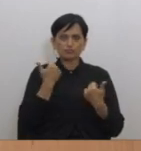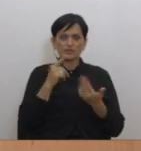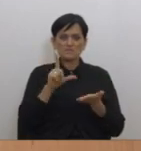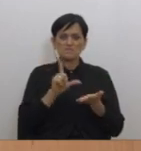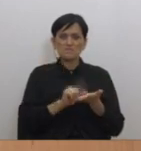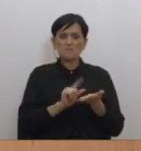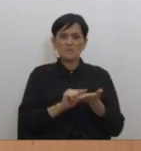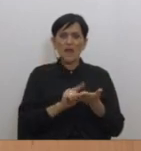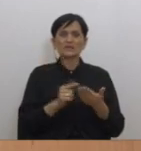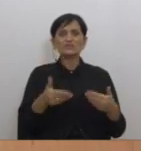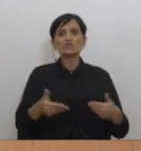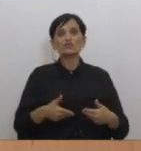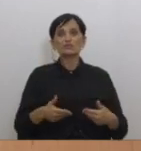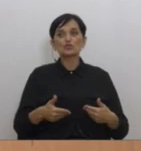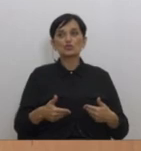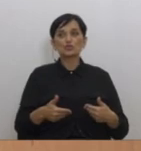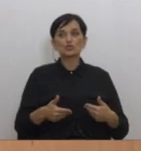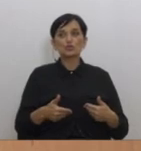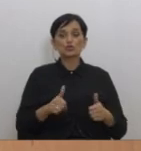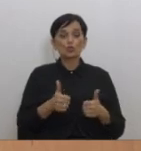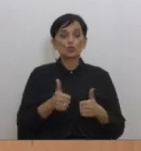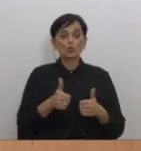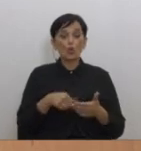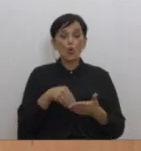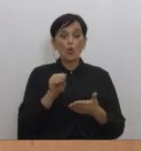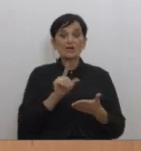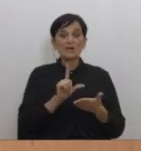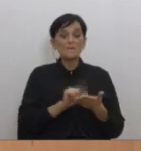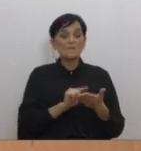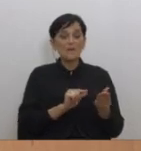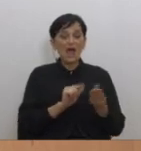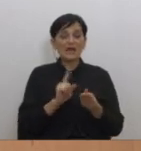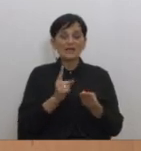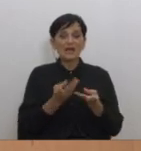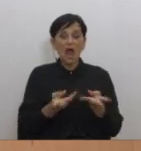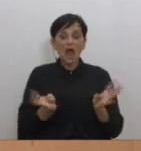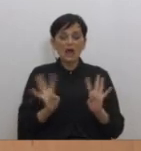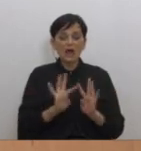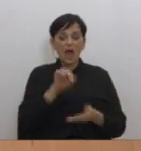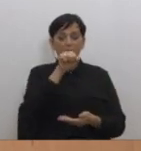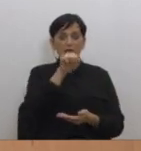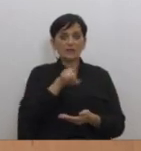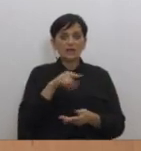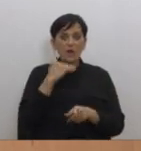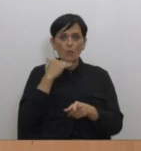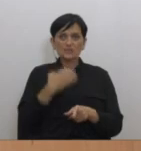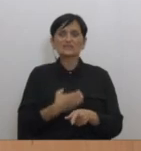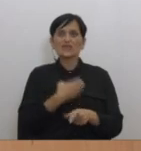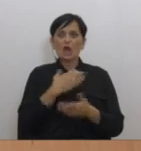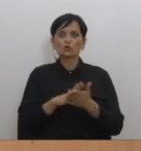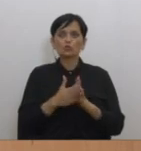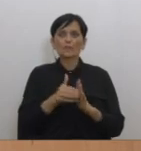პენსია, შიმშილი. როგორ დაიყიდოს იმ პენსიით? რა კალათა ეყოფა იმას? საშინელი მდგომარეობა.